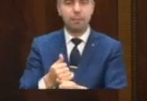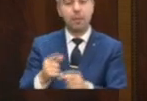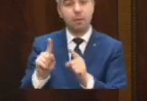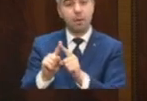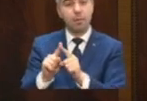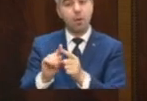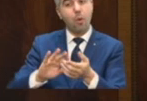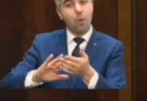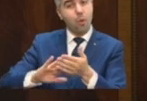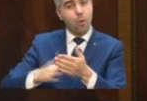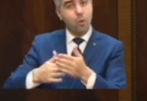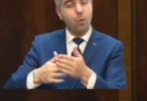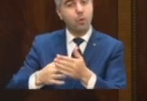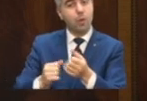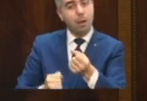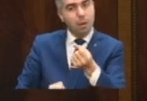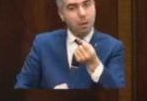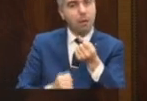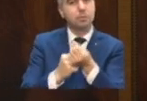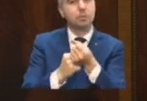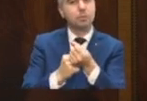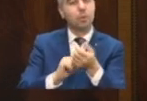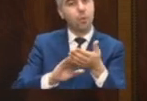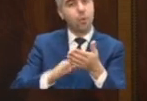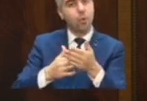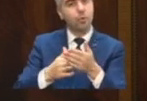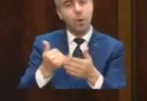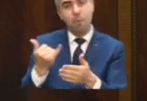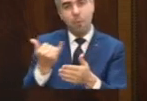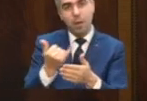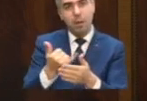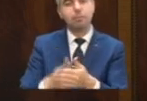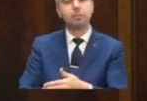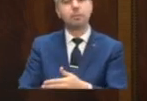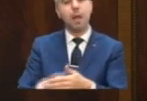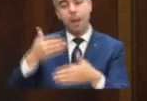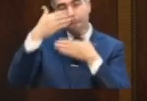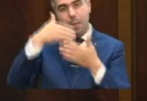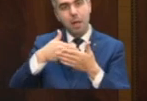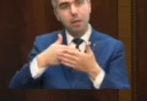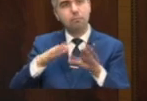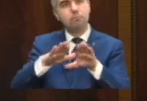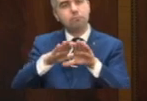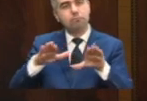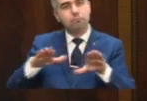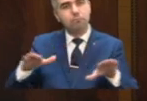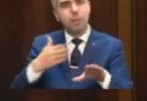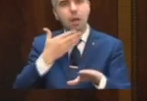الرئيسية التي ساعدت على هذا النجاح والإنجاز هي ما تميز بها بلدنا من استقرار